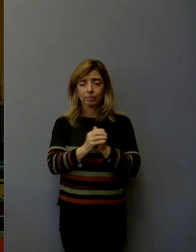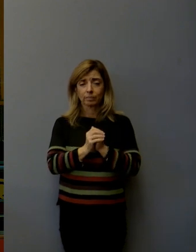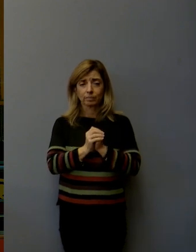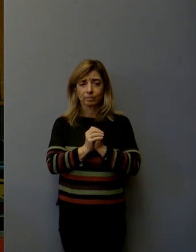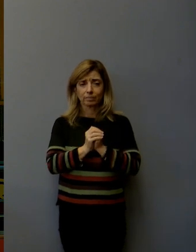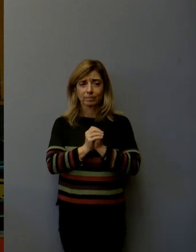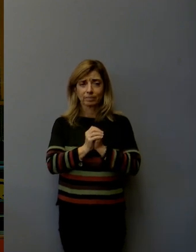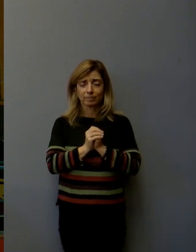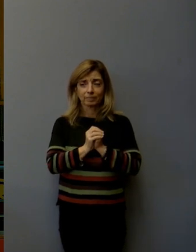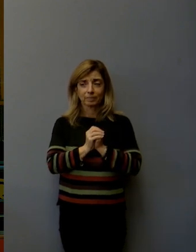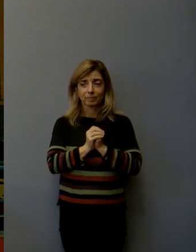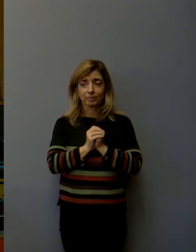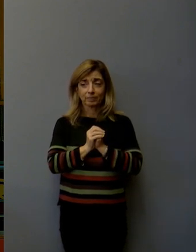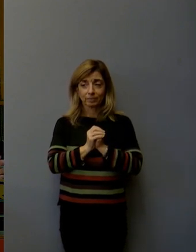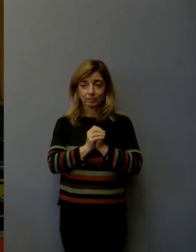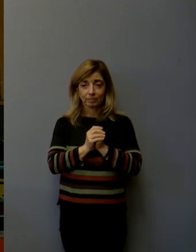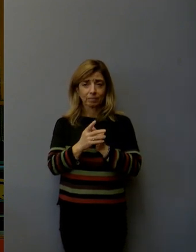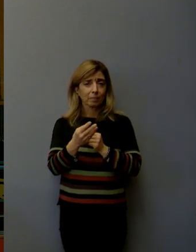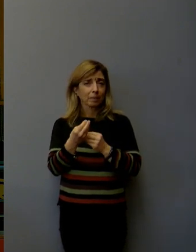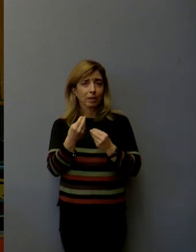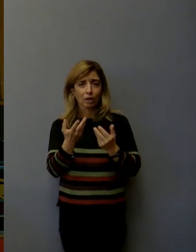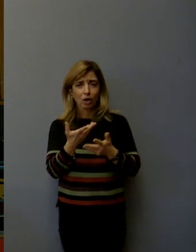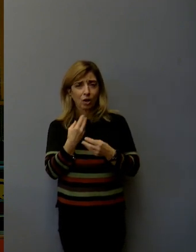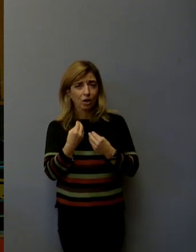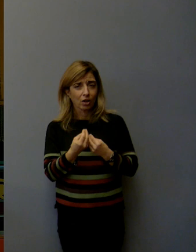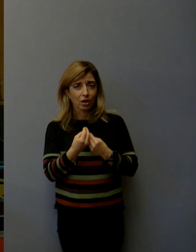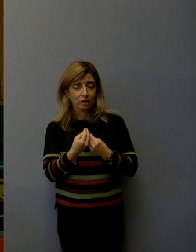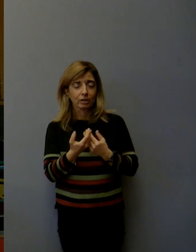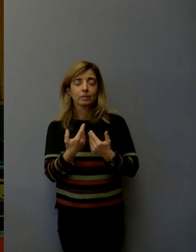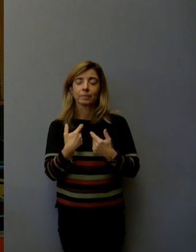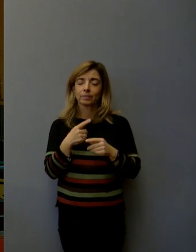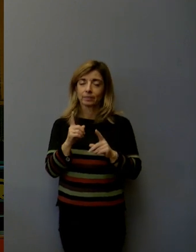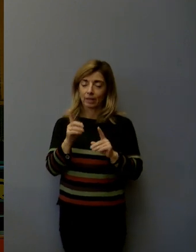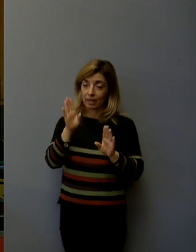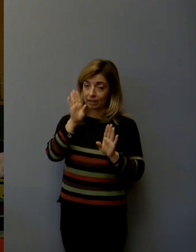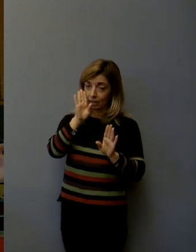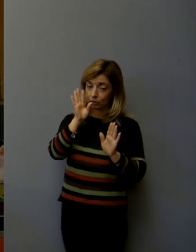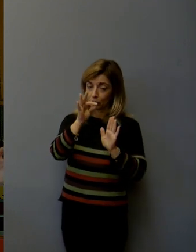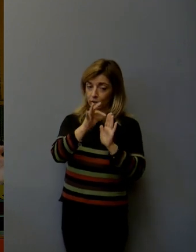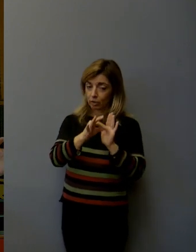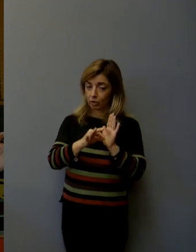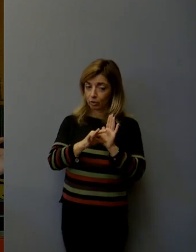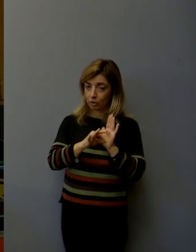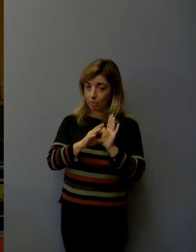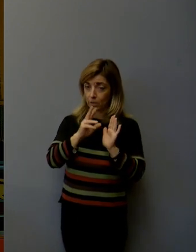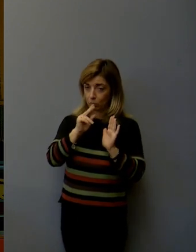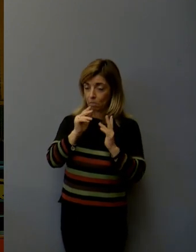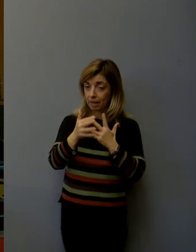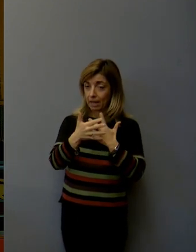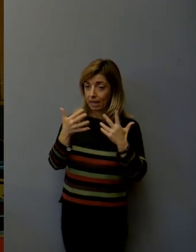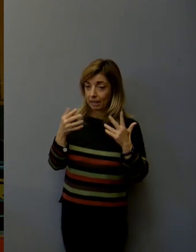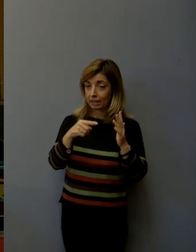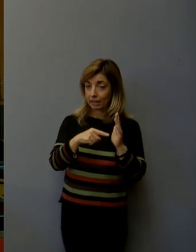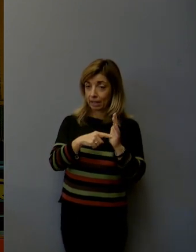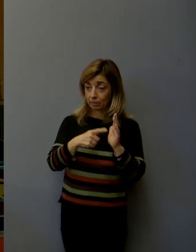però non siccome e no no allora allora Attenzione il regolamento parla chiaro si avvicini si